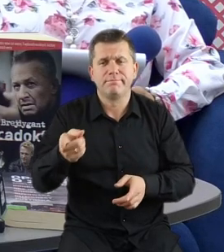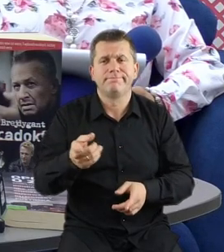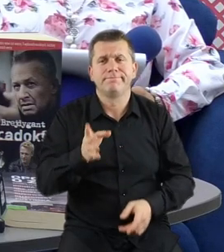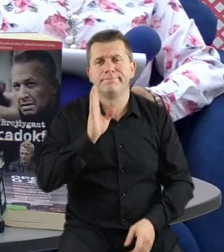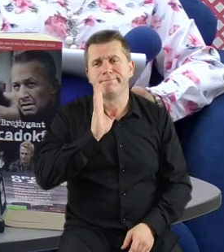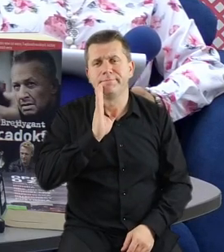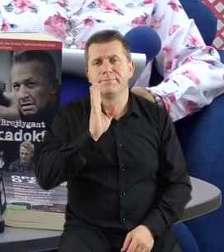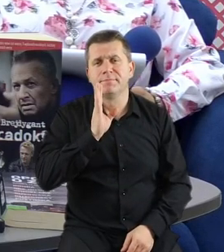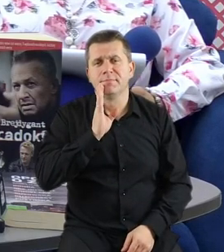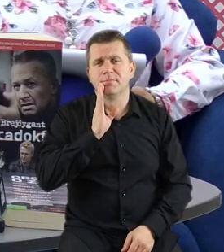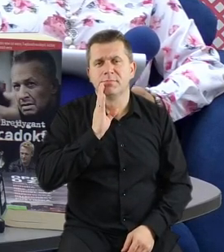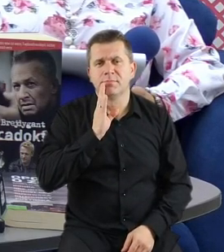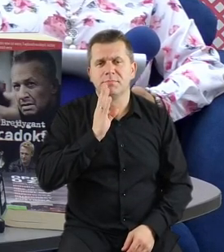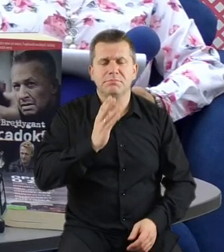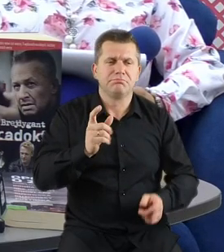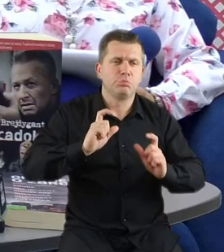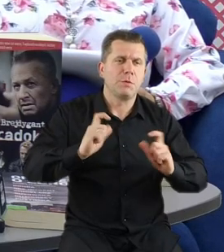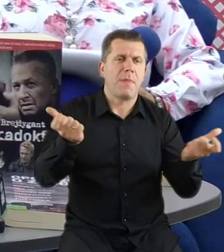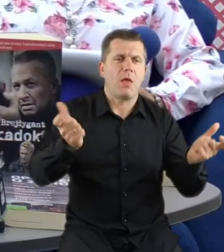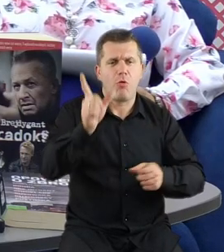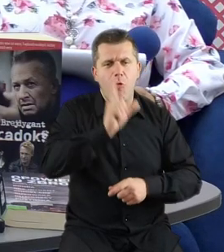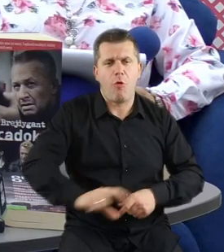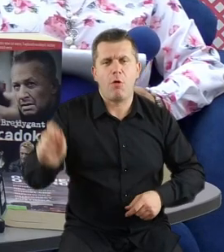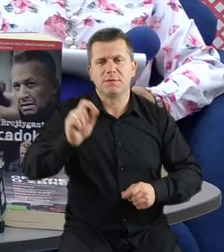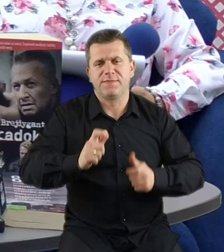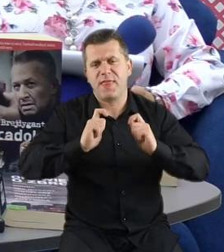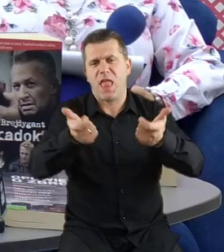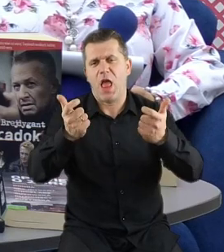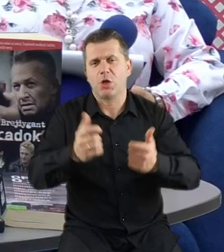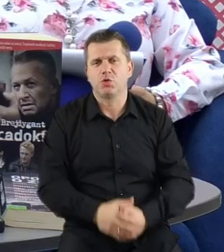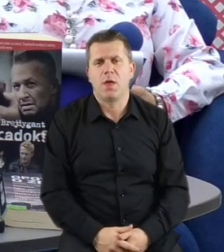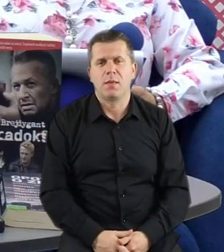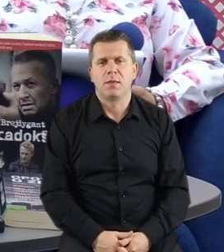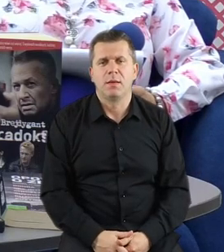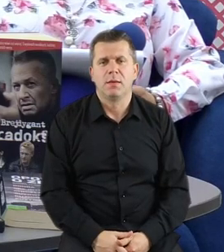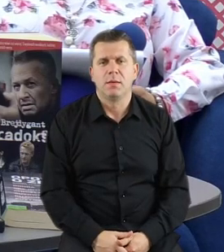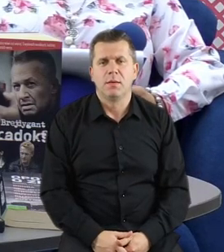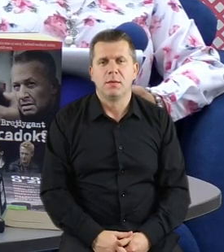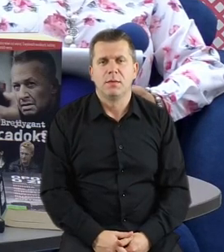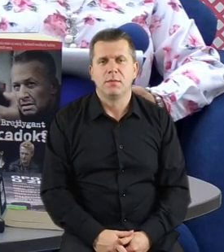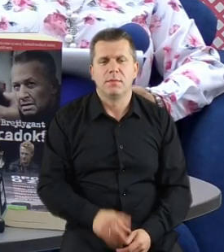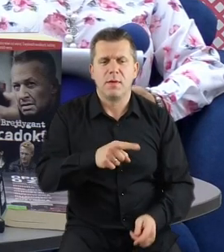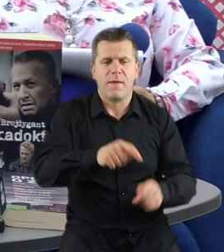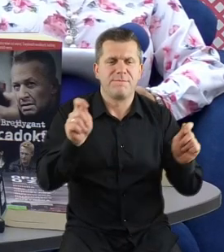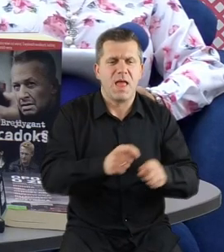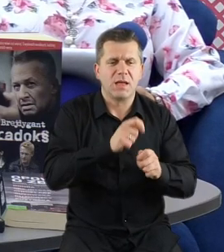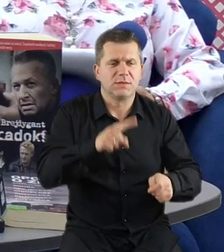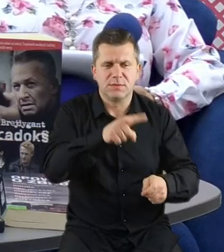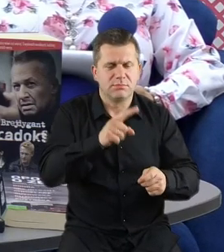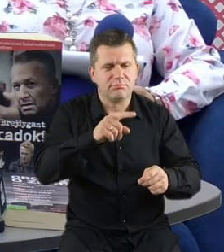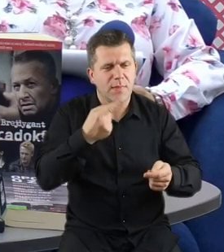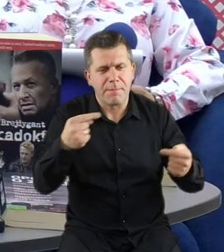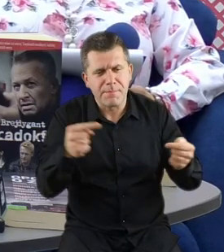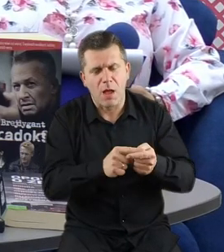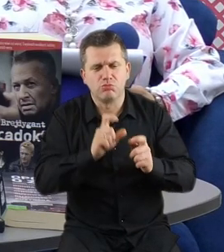zrządzeniem niefortunnych zdarzeń troszeczkę gdzieś przemknął, tak gdzieś nie w ten festiwal został wysłany, nie